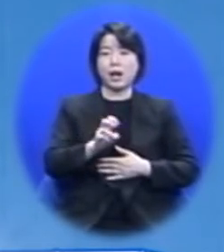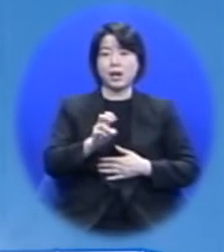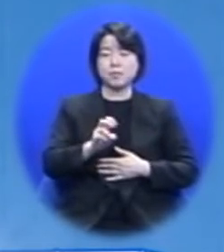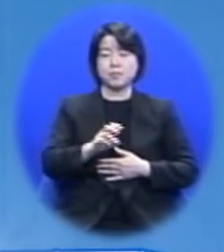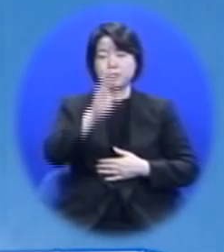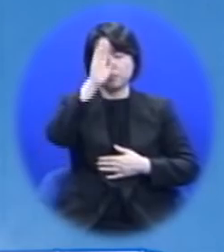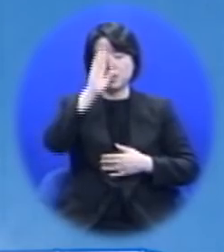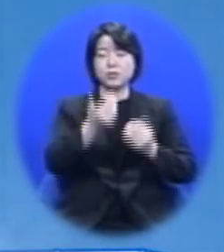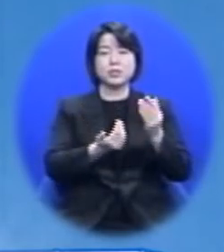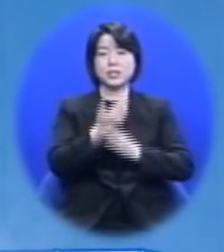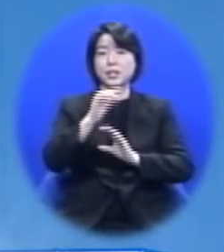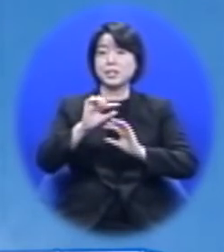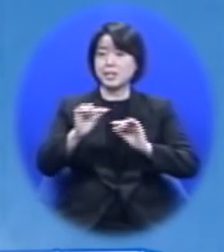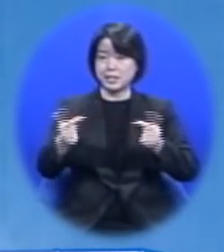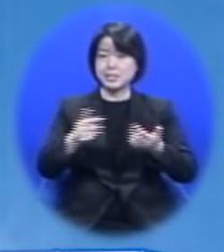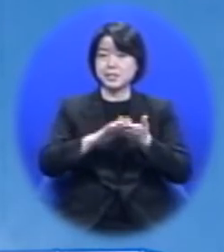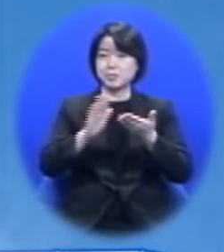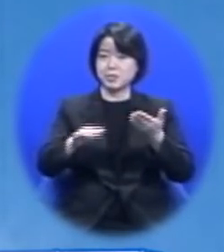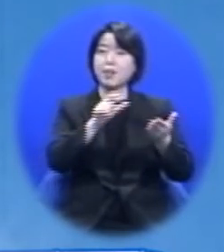않습니다.